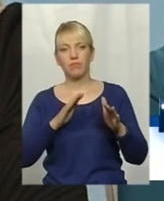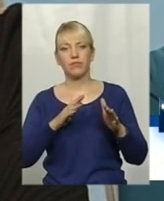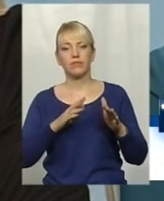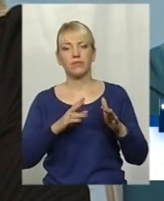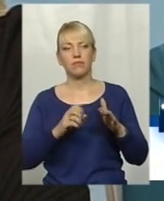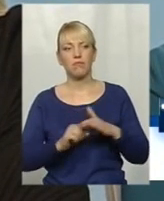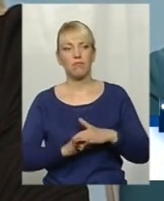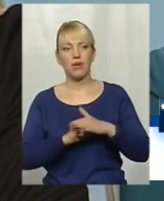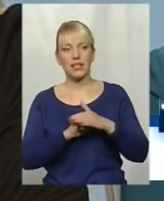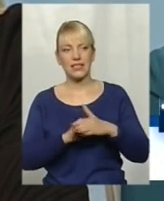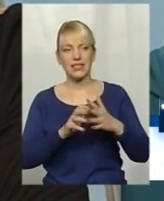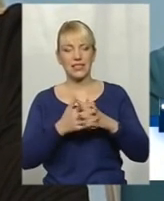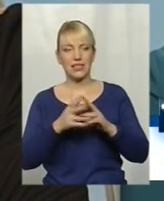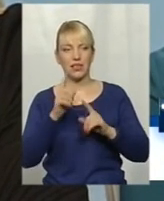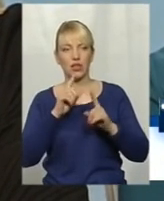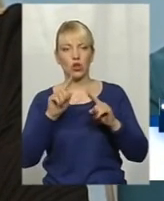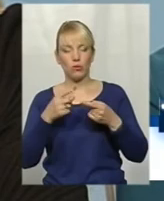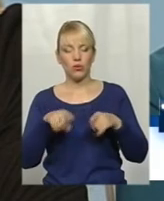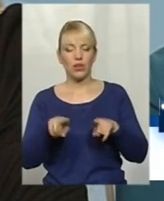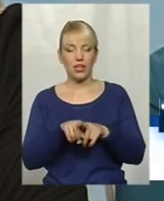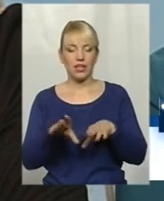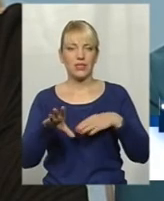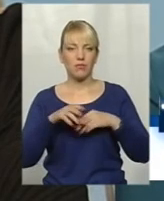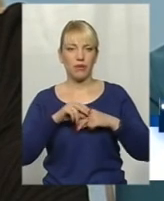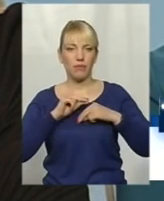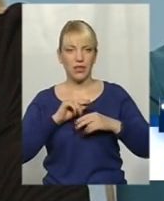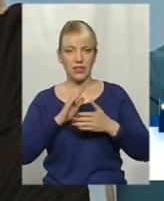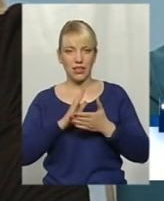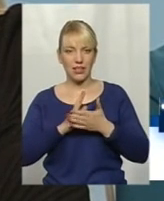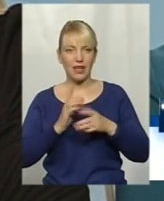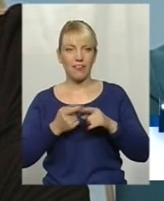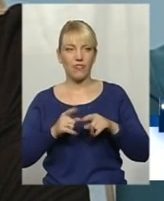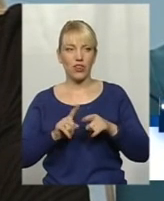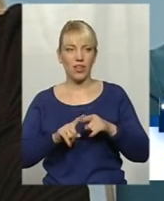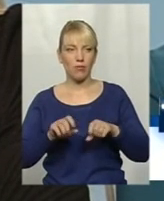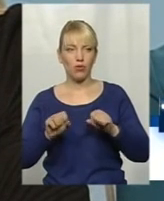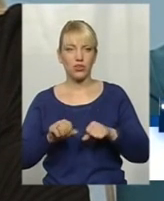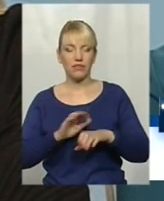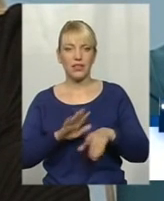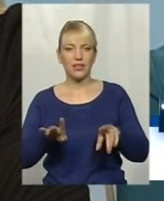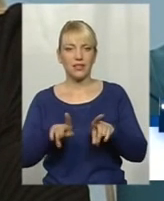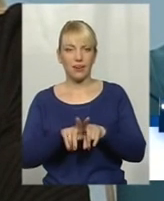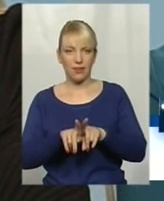сільських рад відповідних. Тому така співпраця є. Можливо, вона не така